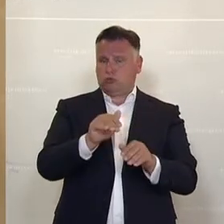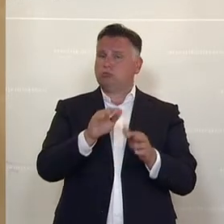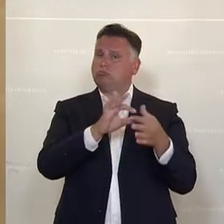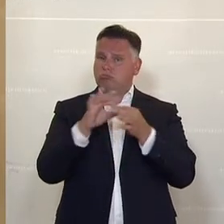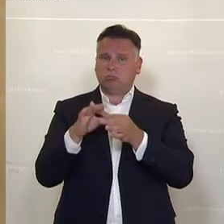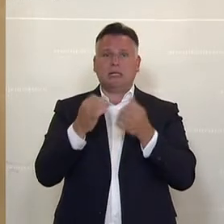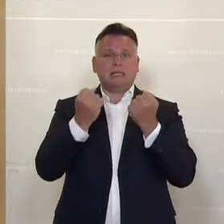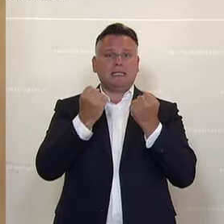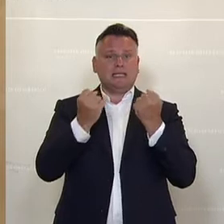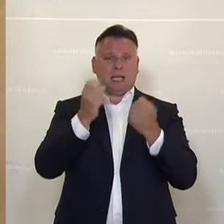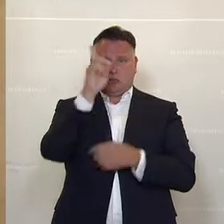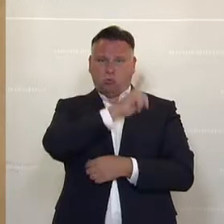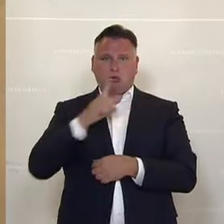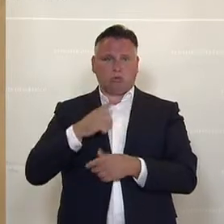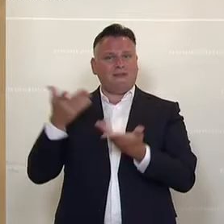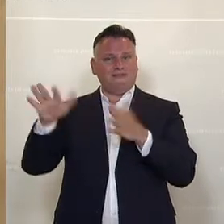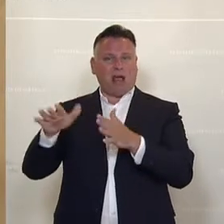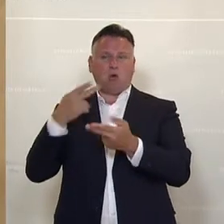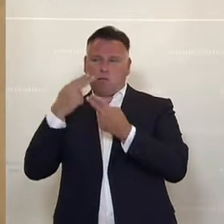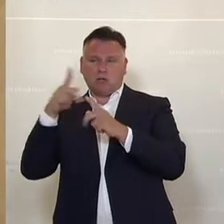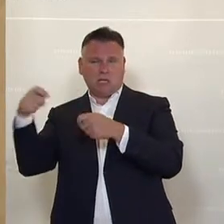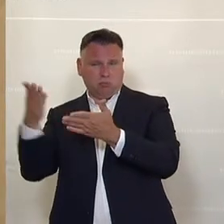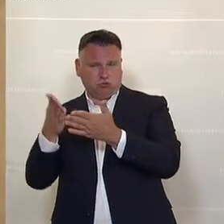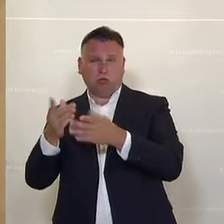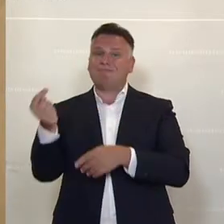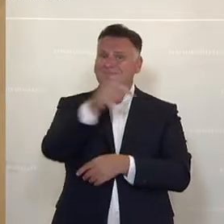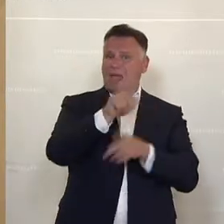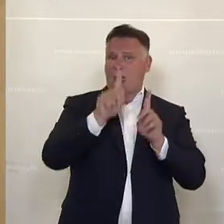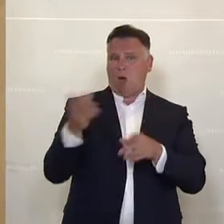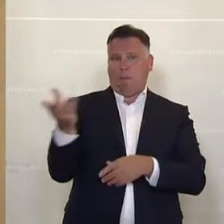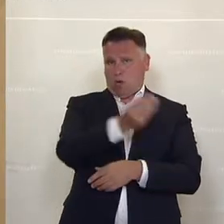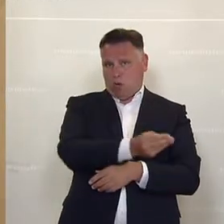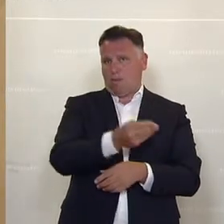der sicherheitspolizeilichen Fallkonferenzen. Also, da geht es im Wesentlichen darum,